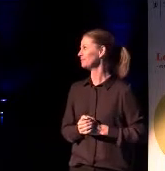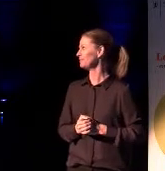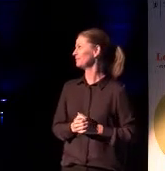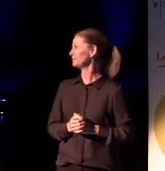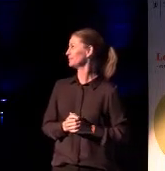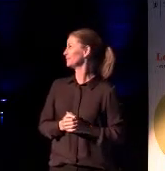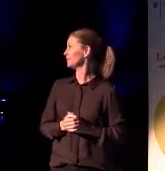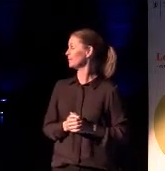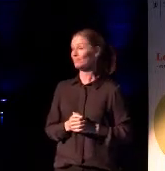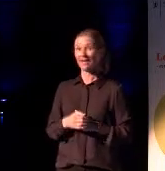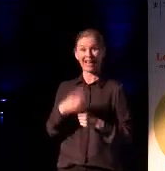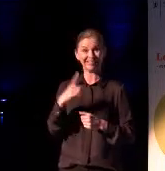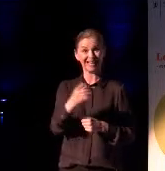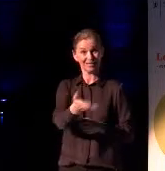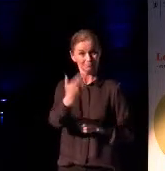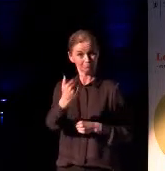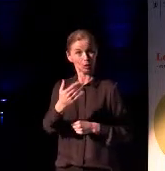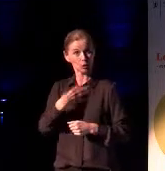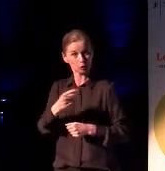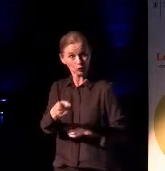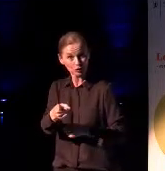Har du lyst?